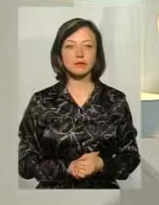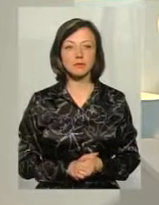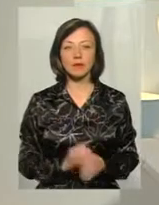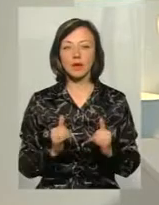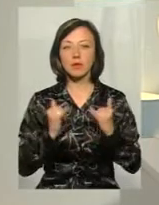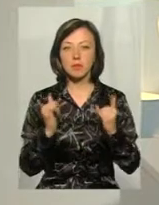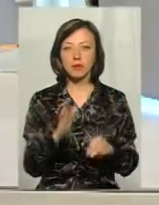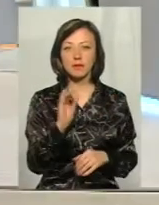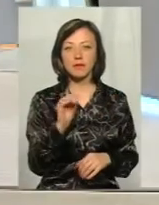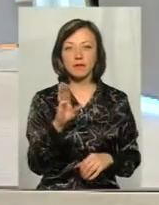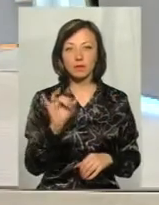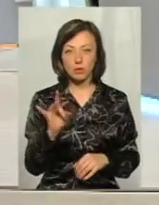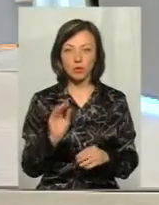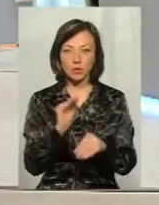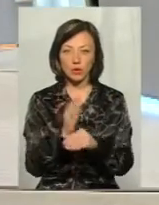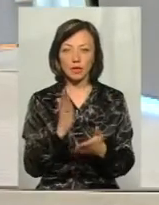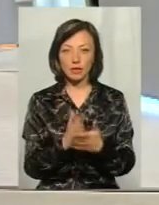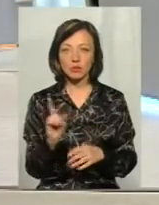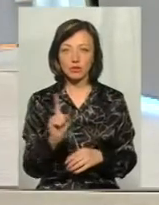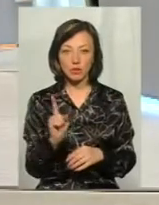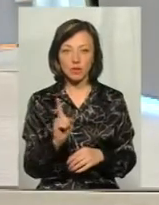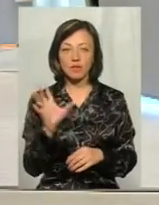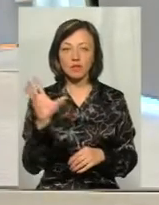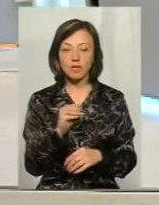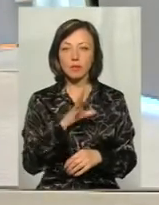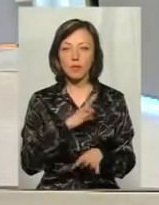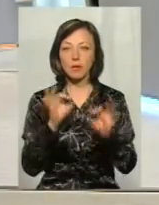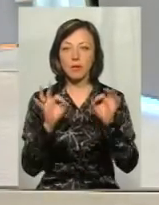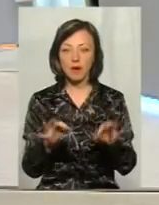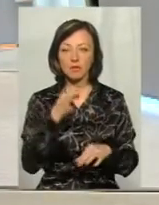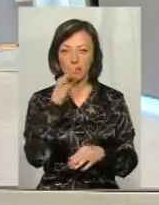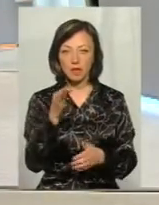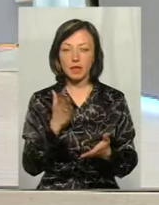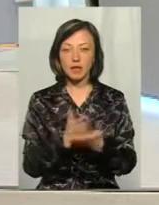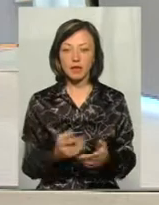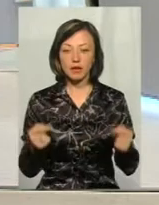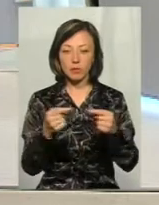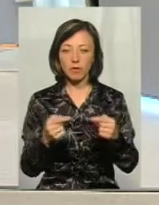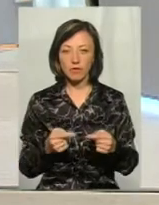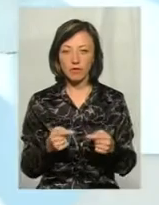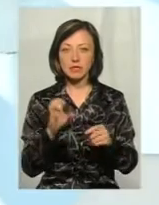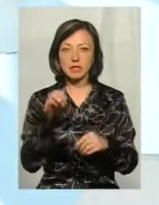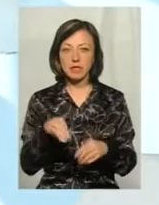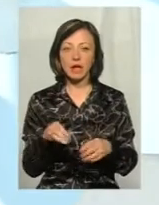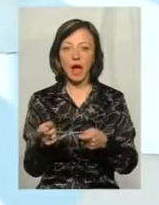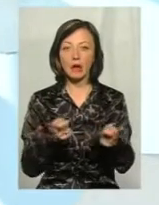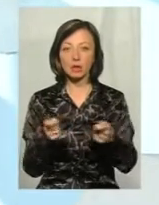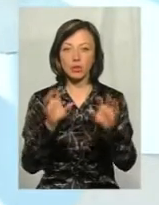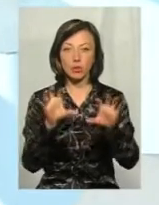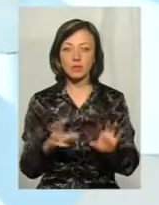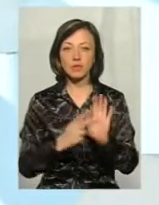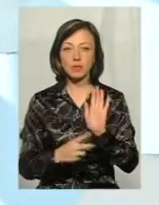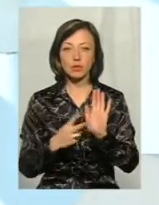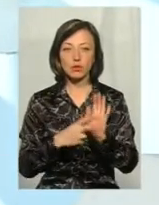Пане Віктор, є що додати до слів? Ну, все було правильно сказано, що є відповідні статті адмінкодексу, це в основному 77